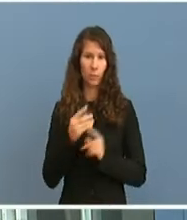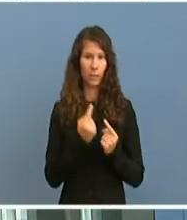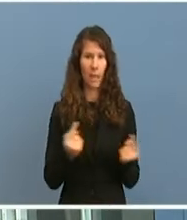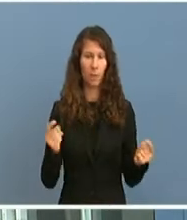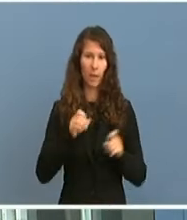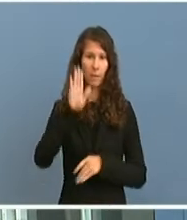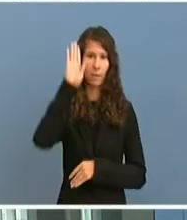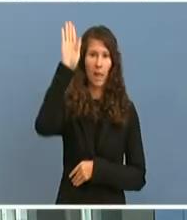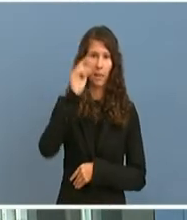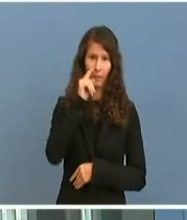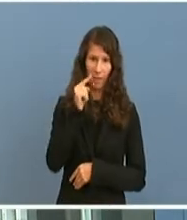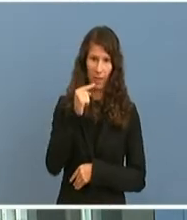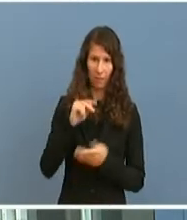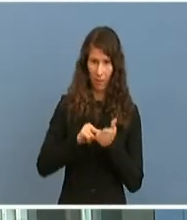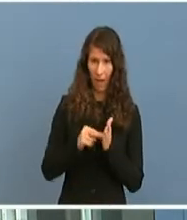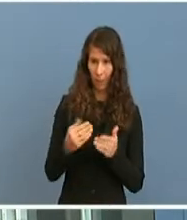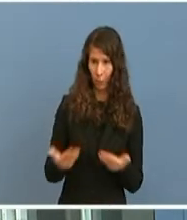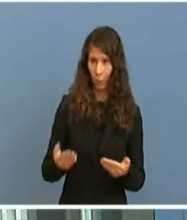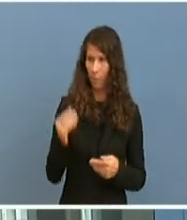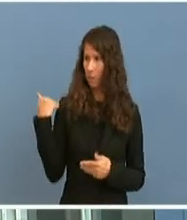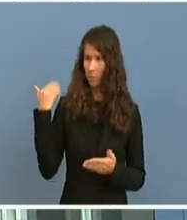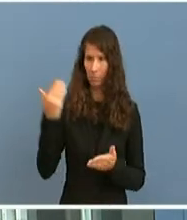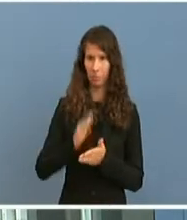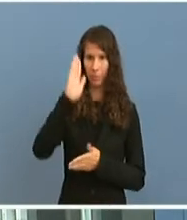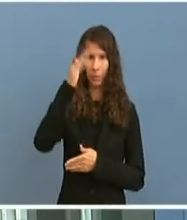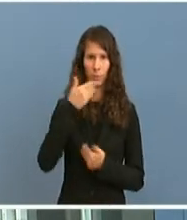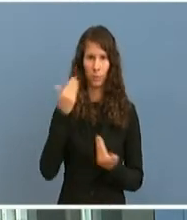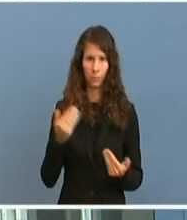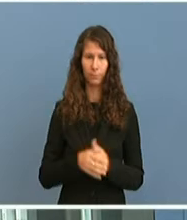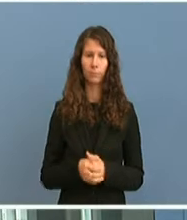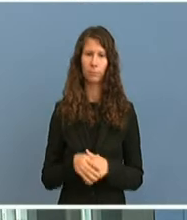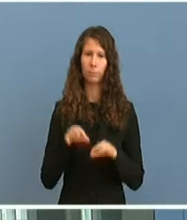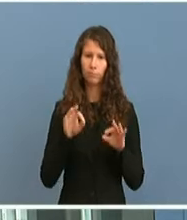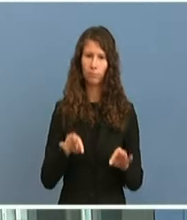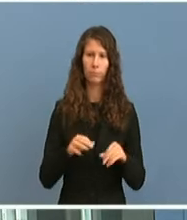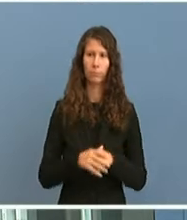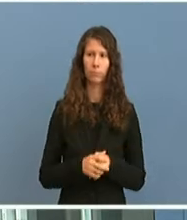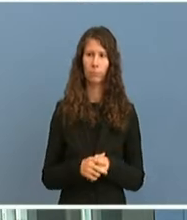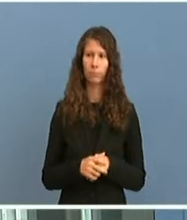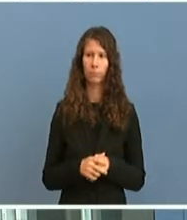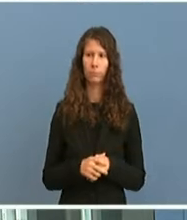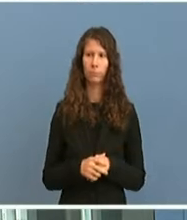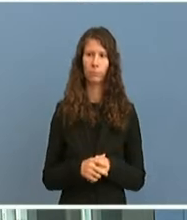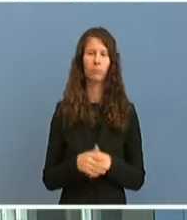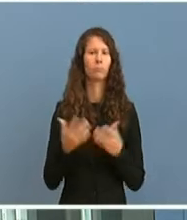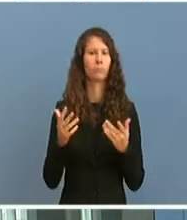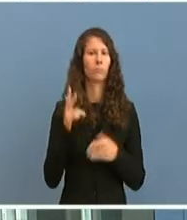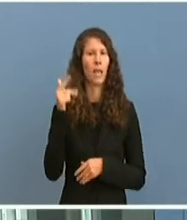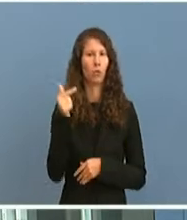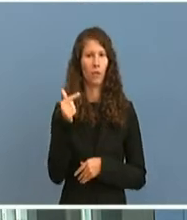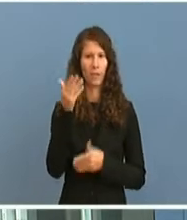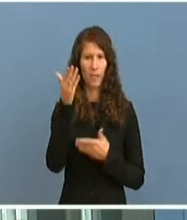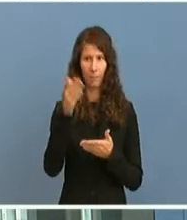Das sehe ich aber nicht. Das sehe ich auch nicht. Dann mache ich weiter bei Herrn Toffinier.